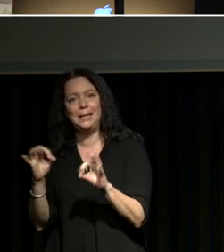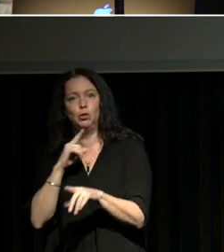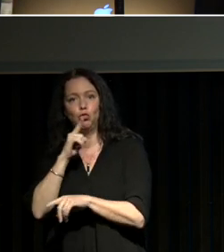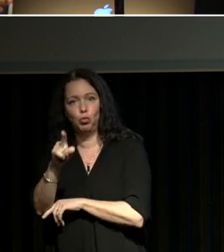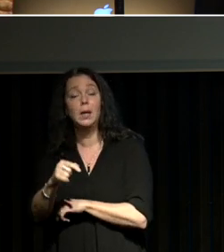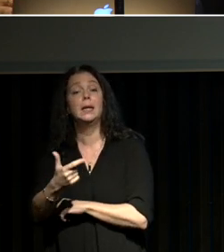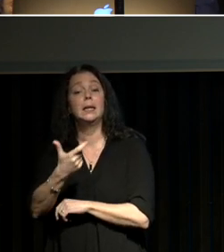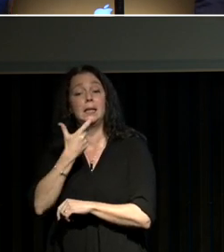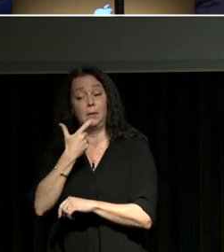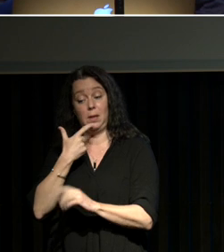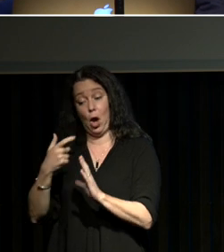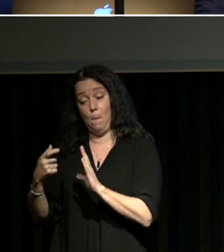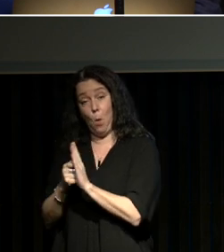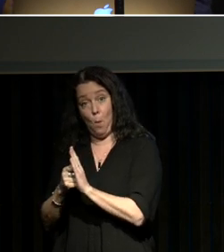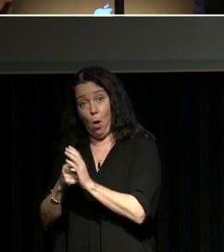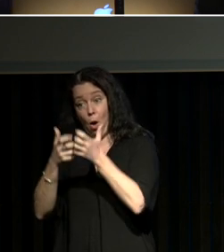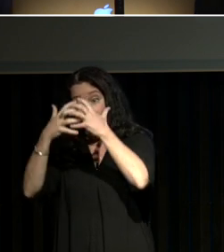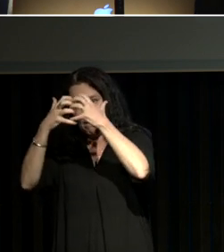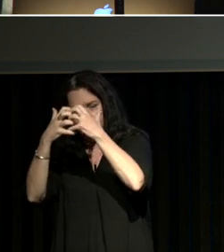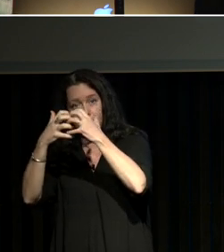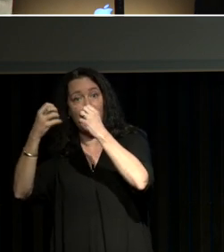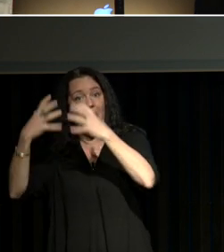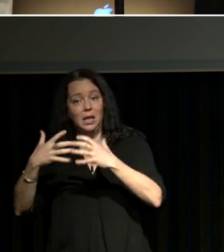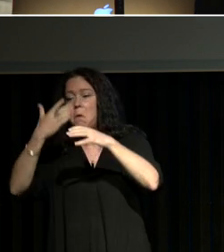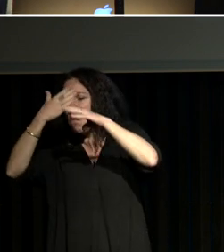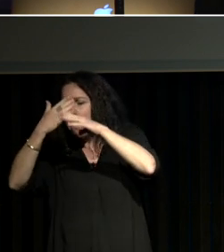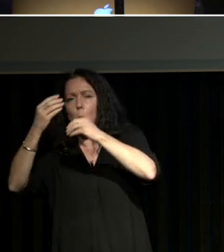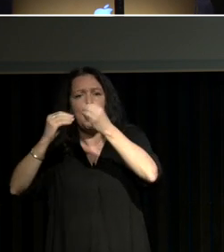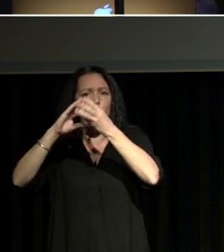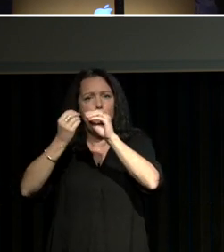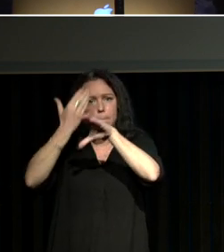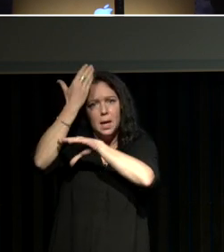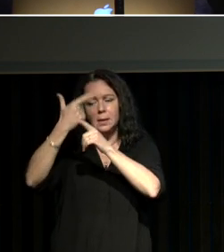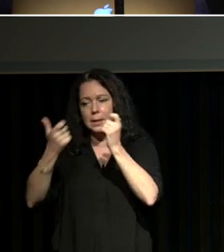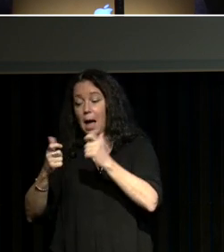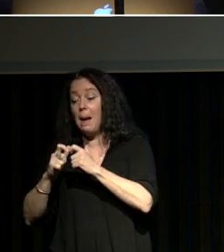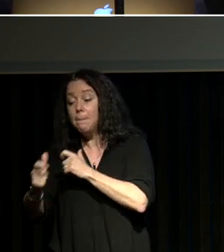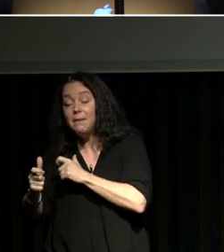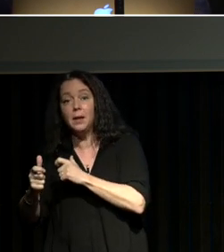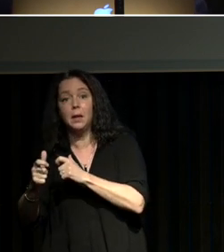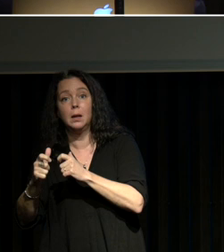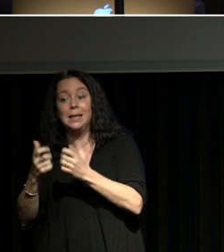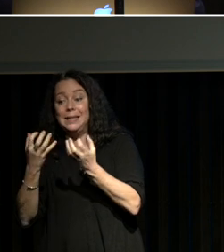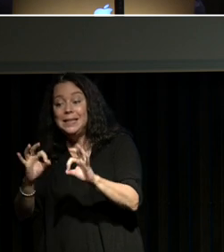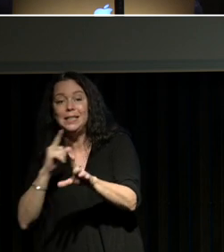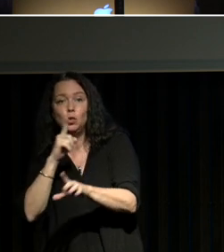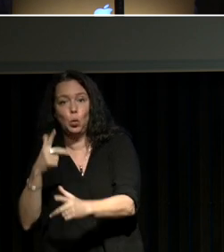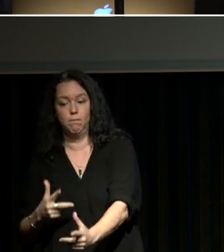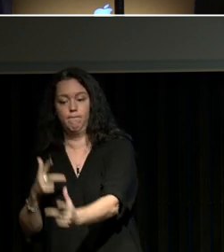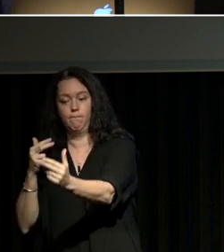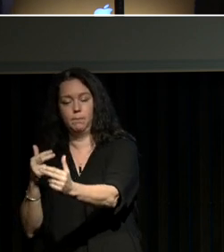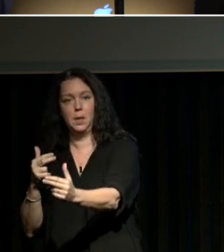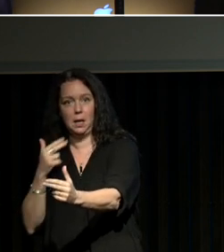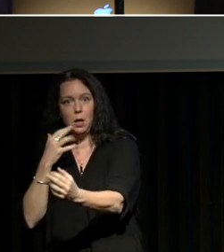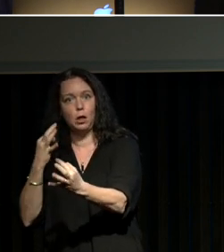moment où l'événement neurologique survient et le moment où on va procéder à l'arrêt thérapeutique, il s'est passé 10 jours en moyenne. Ça veut dire qu'on se laisse